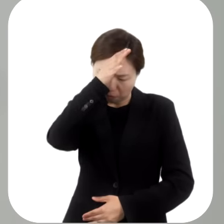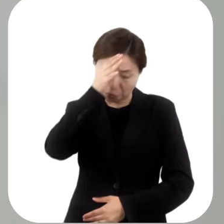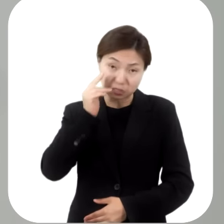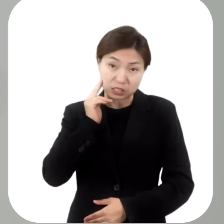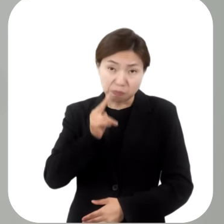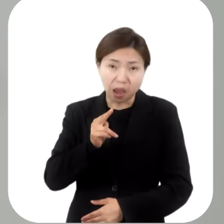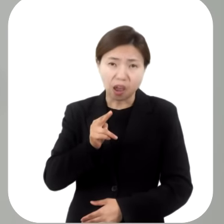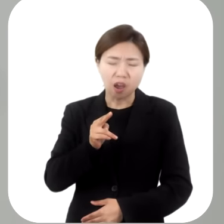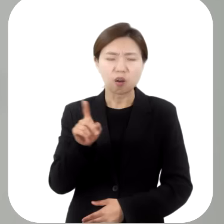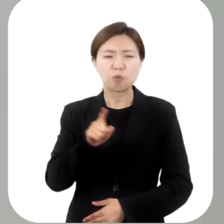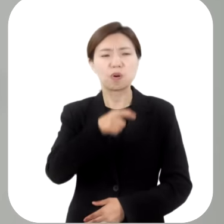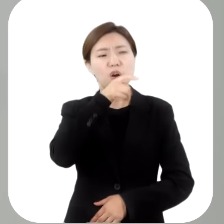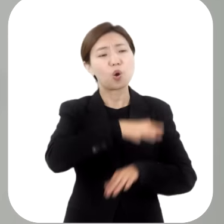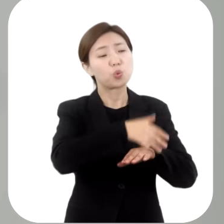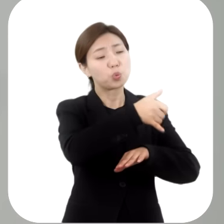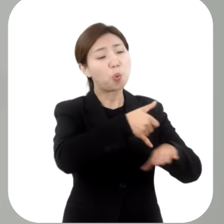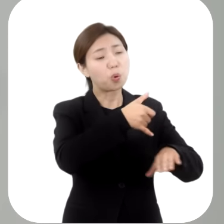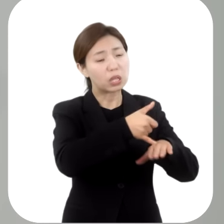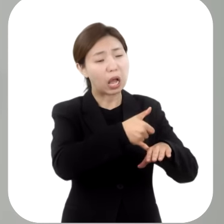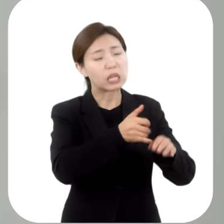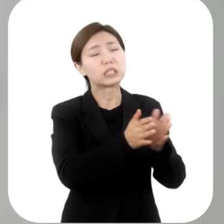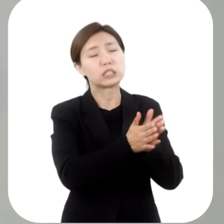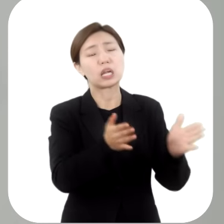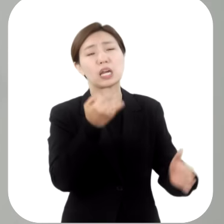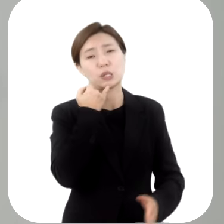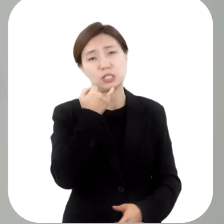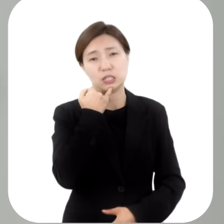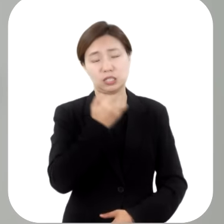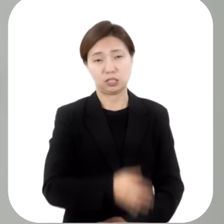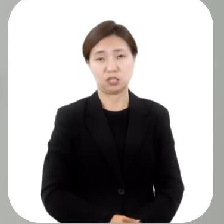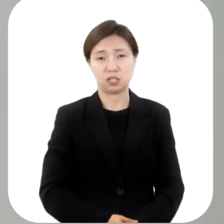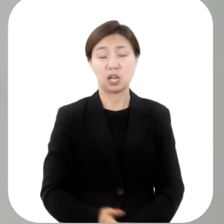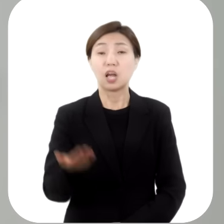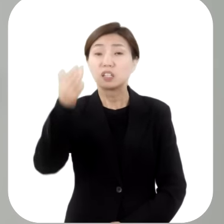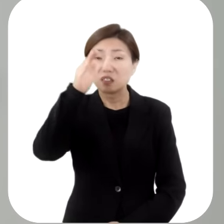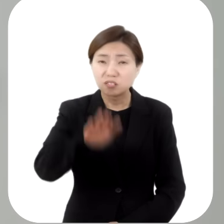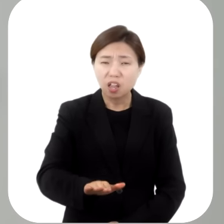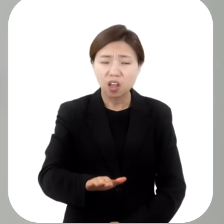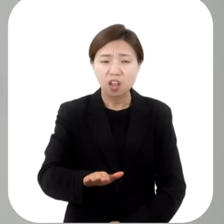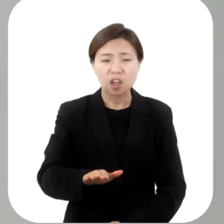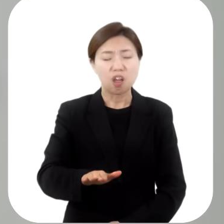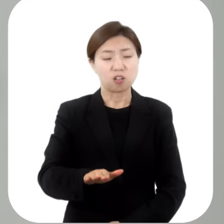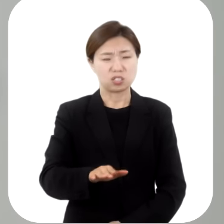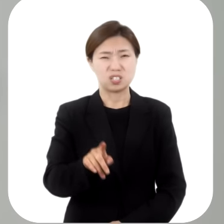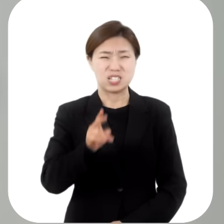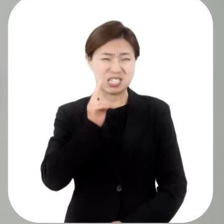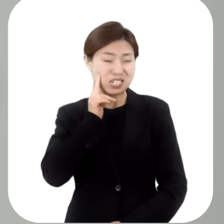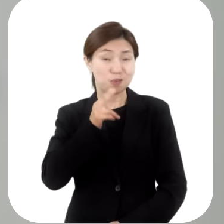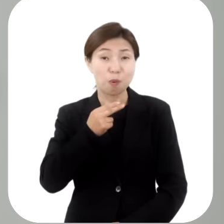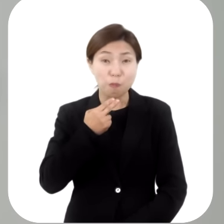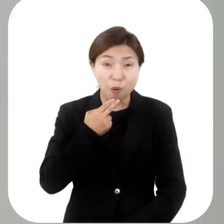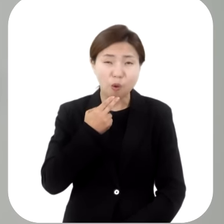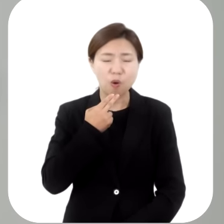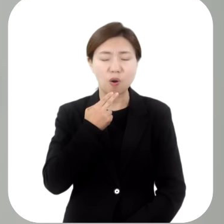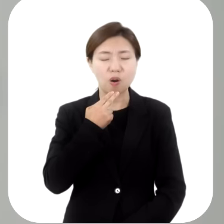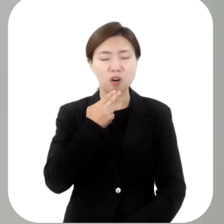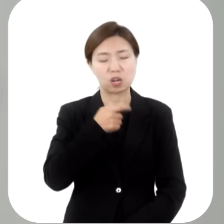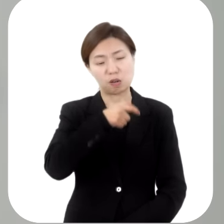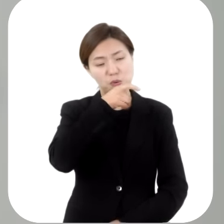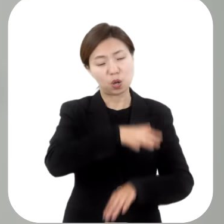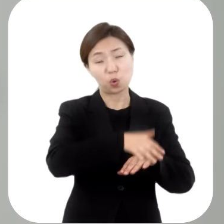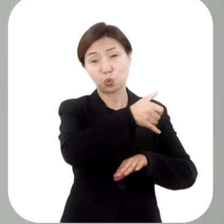이러면 농사도 고려해 봐야 된다. 이렇게 볼 수가 있는 거예요. 근데 그게 아니면,